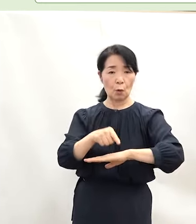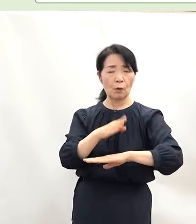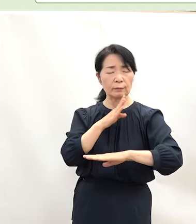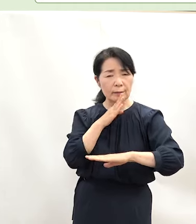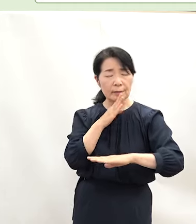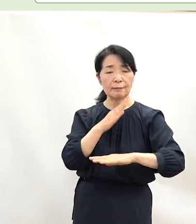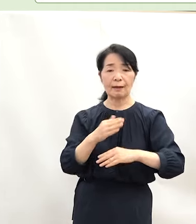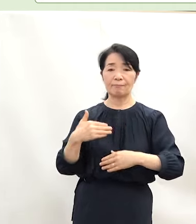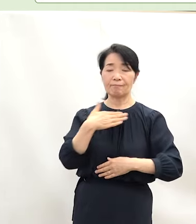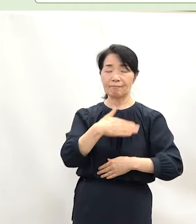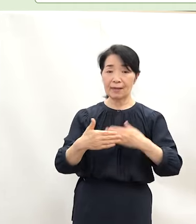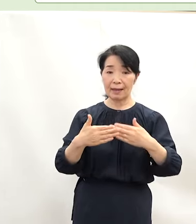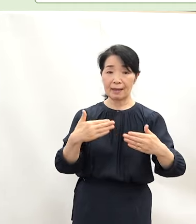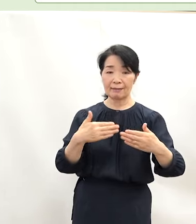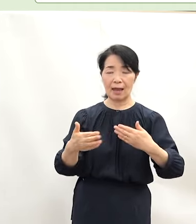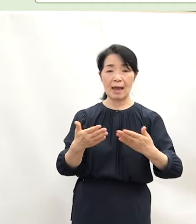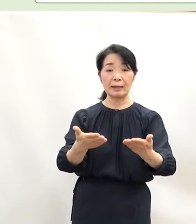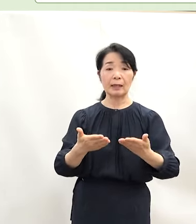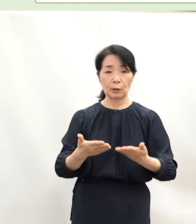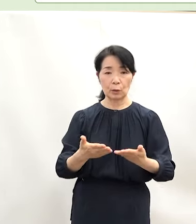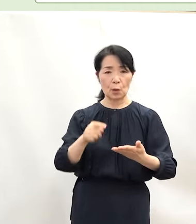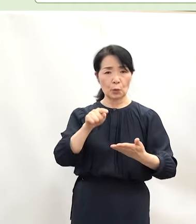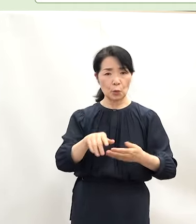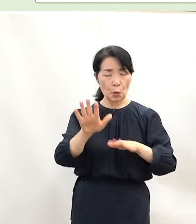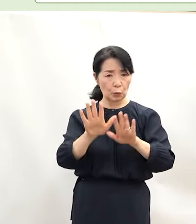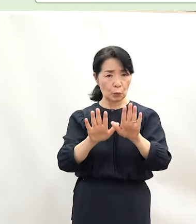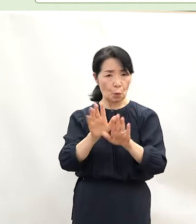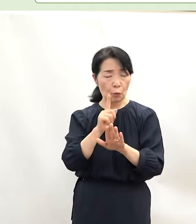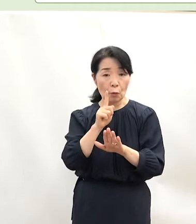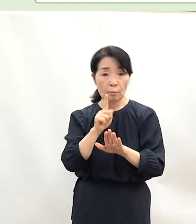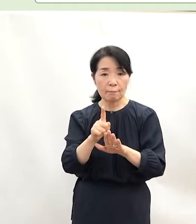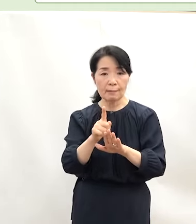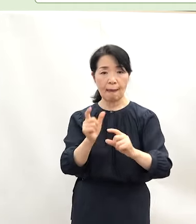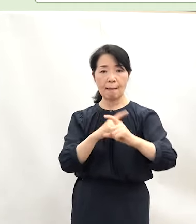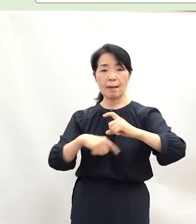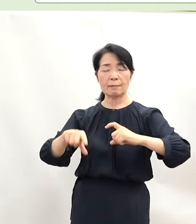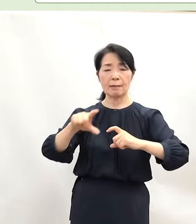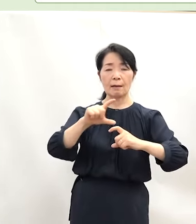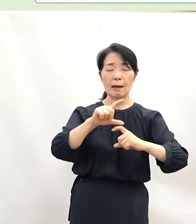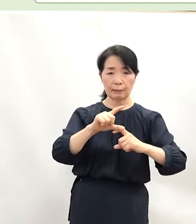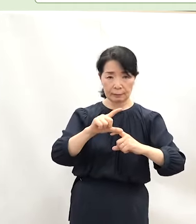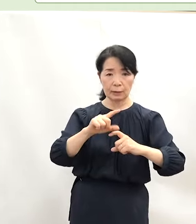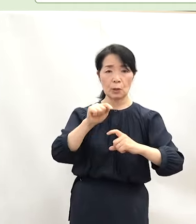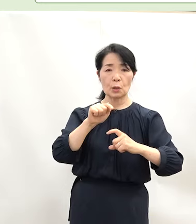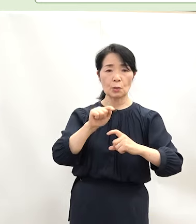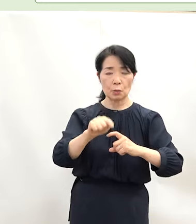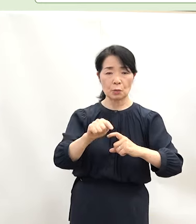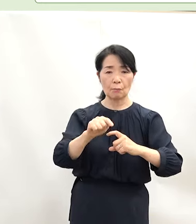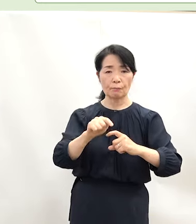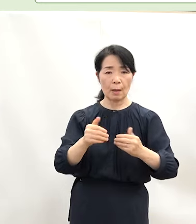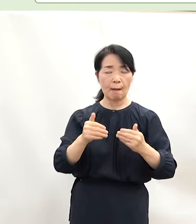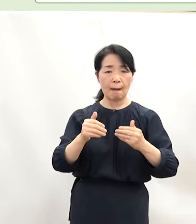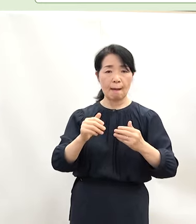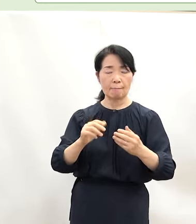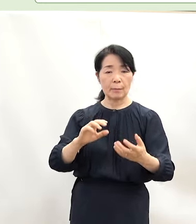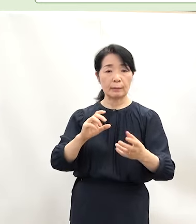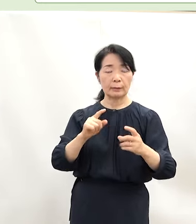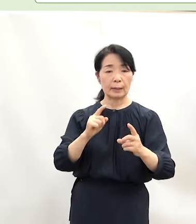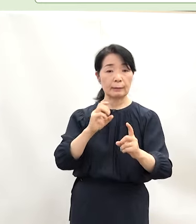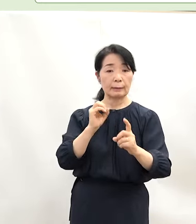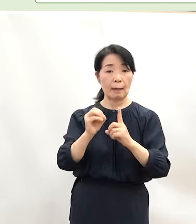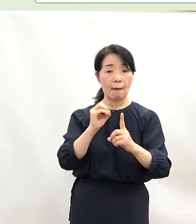その、体験の状況を見てさらなる窓口 DX を進めようということで、今回窓